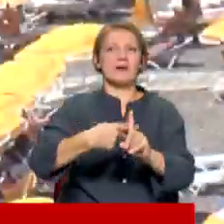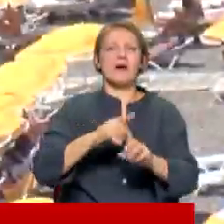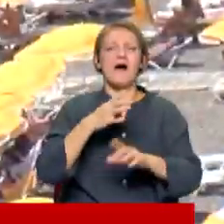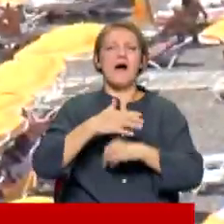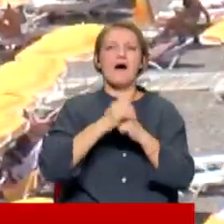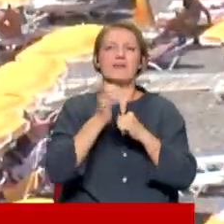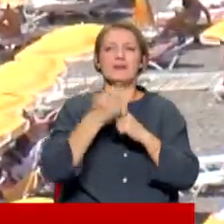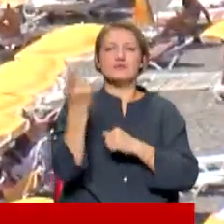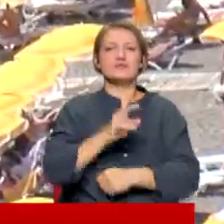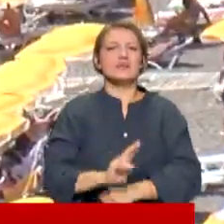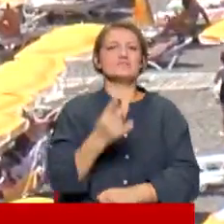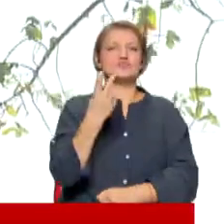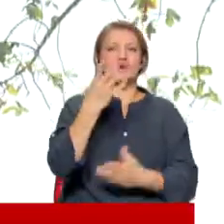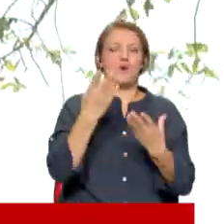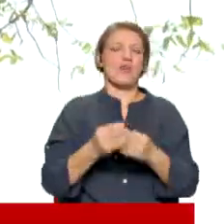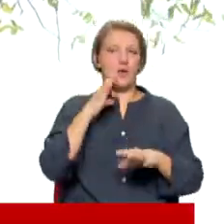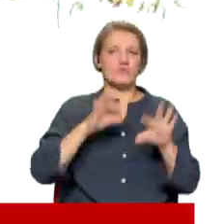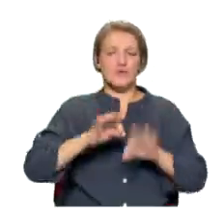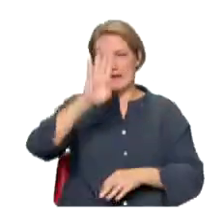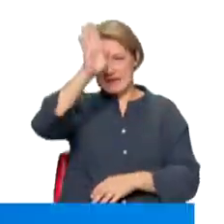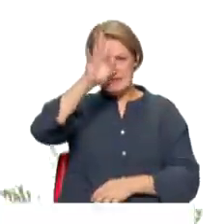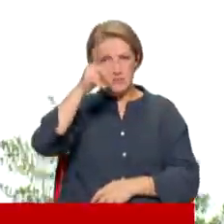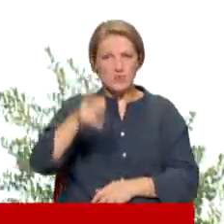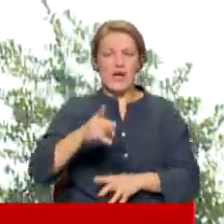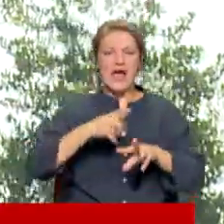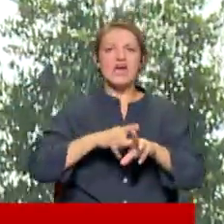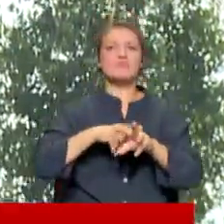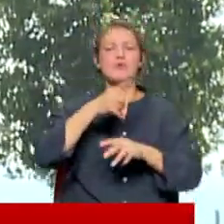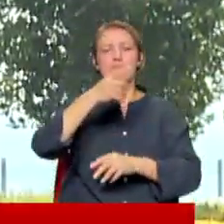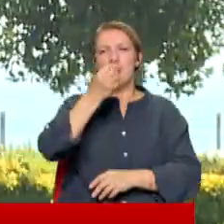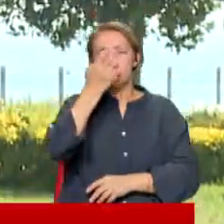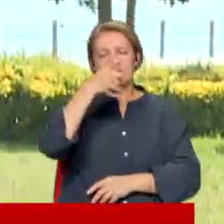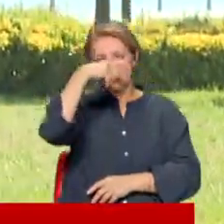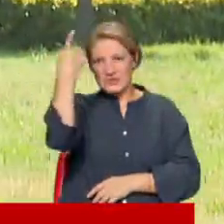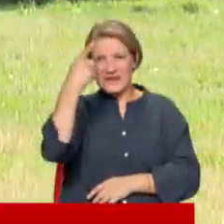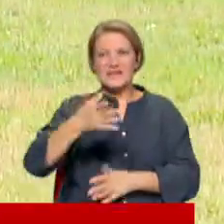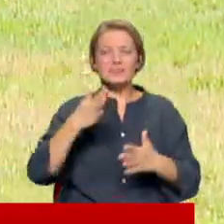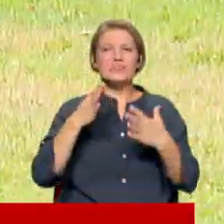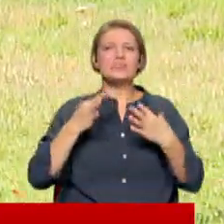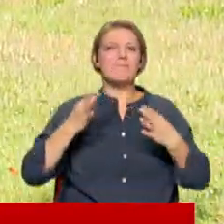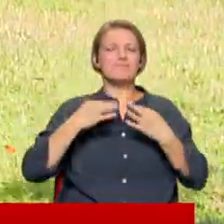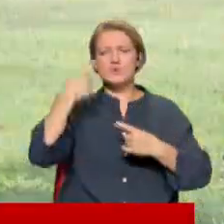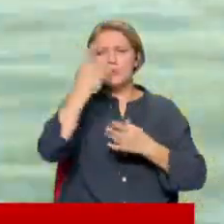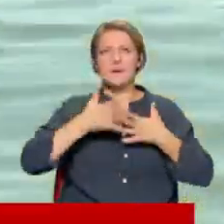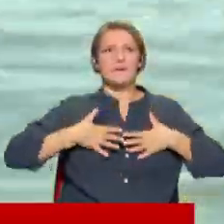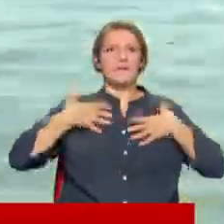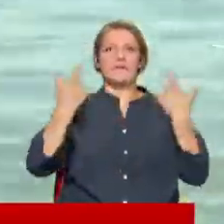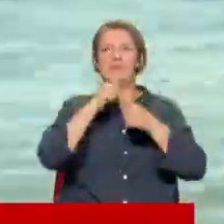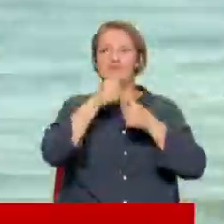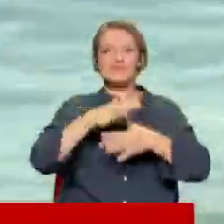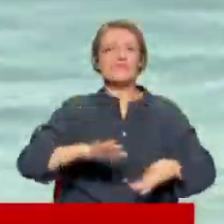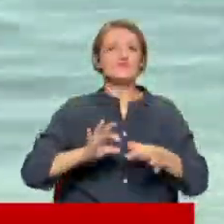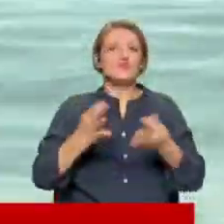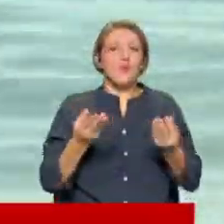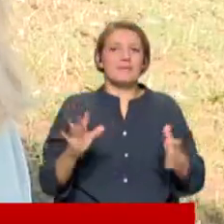Antalya'da %72 olarak ölçüldü istanbullular eyyama bağır sıcaklarında nemden bunu aldı Deniz çare olmadı